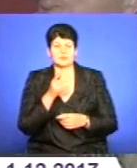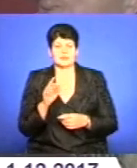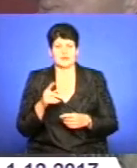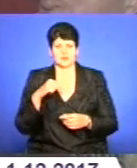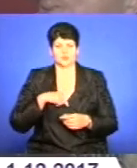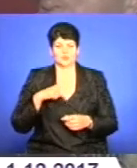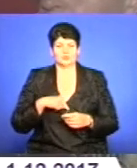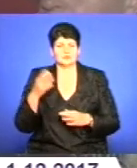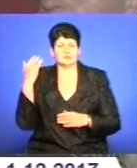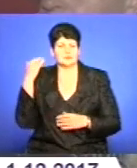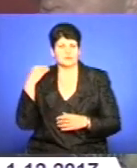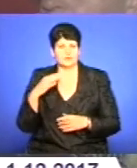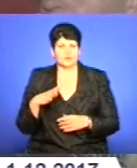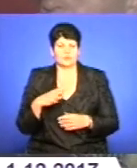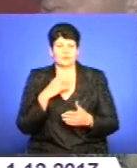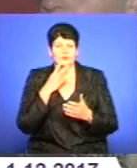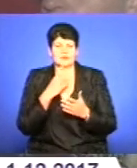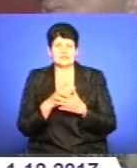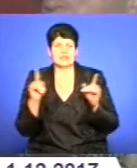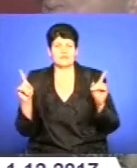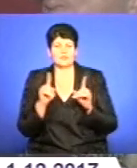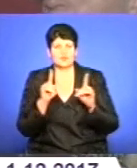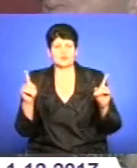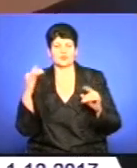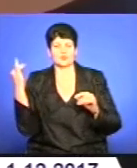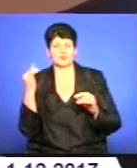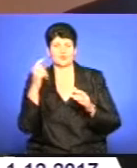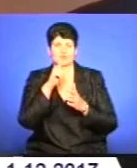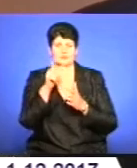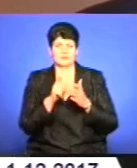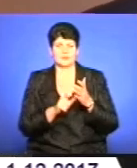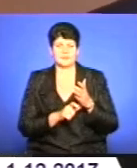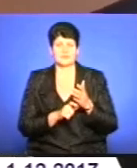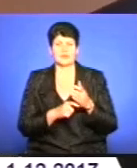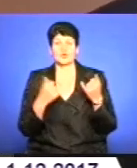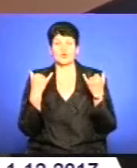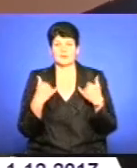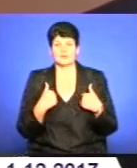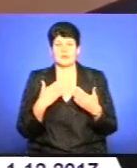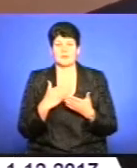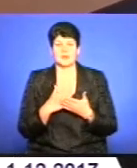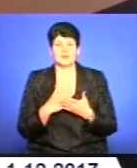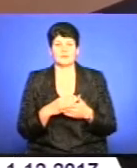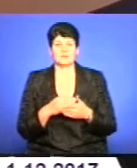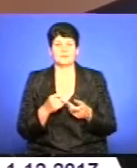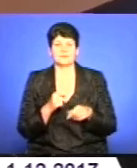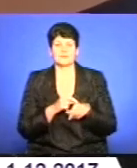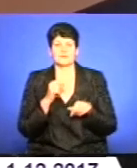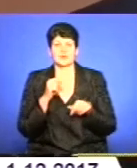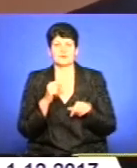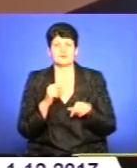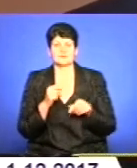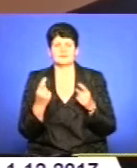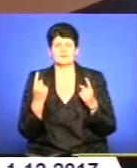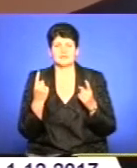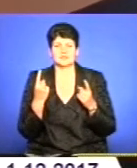дух тієї доби розкрили у імпрезі через музику, історію і поезію. Сьогодні ми маємо нагоду доторкнутися до великої